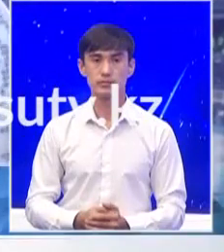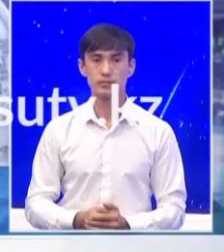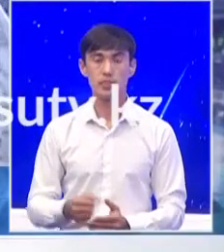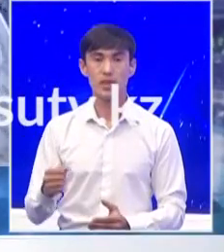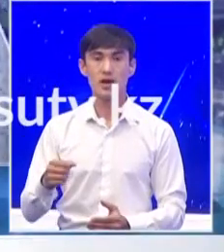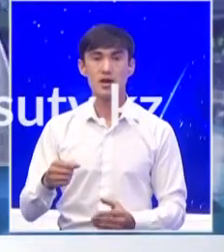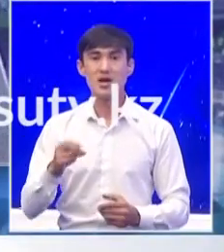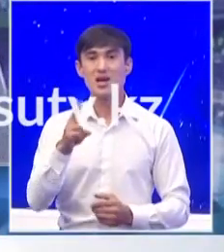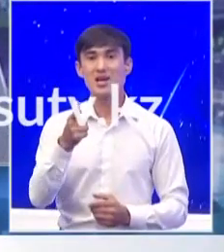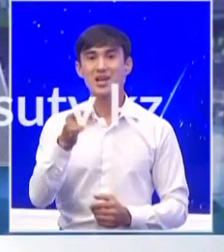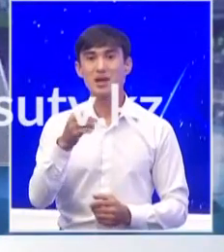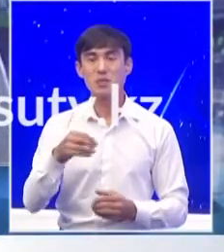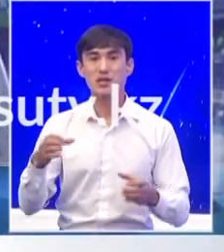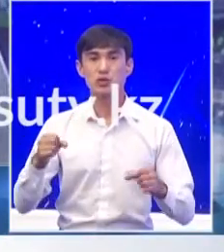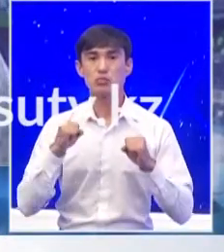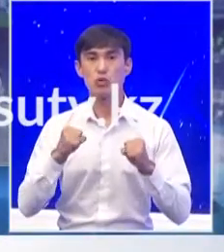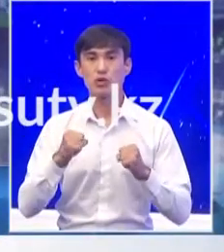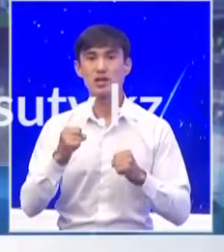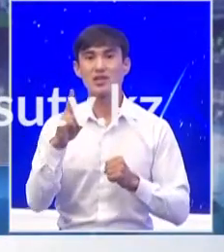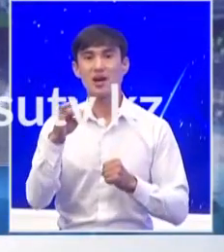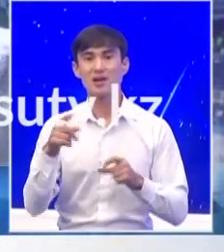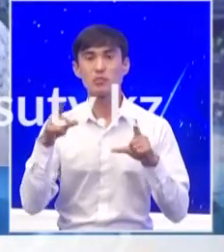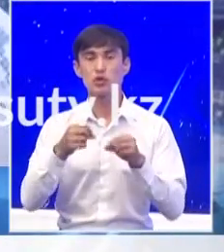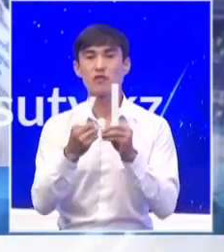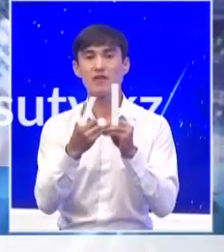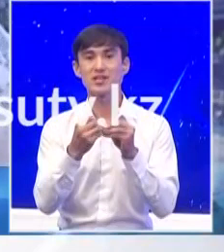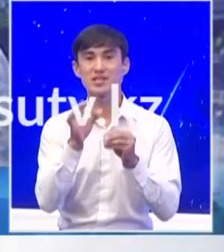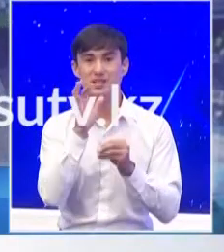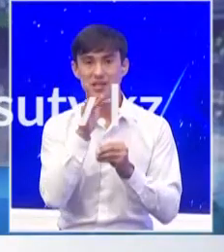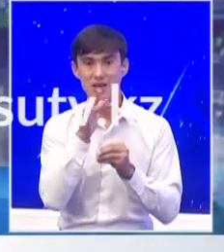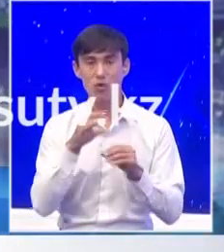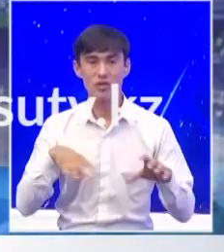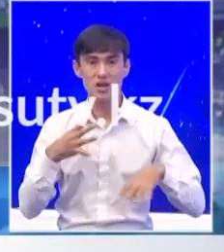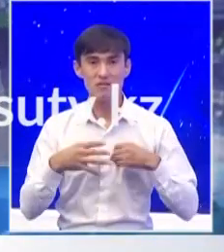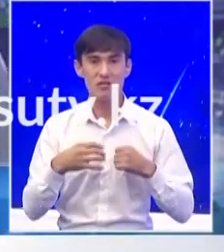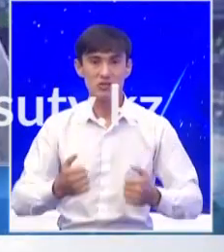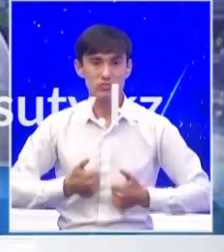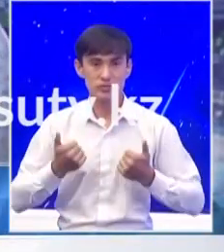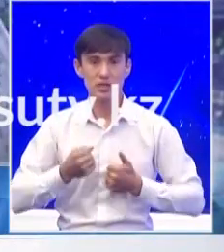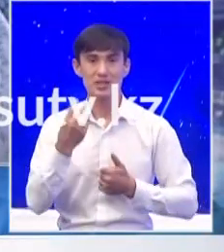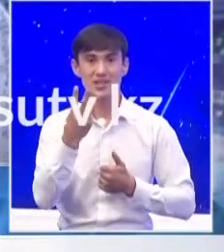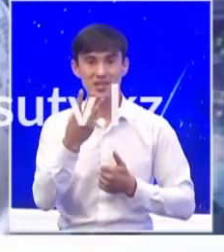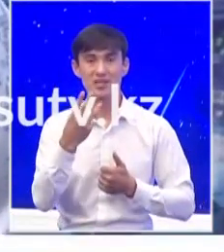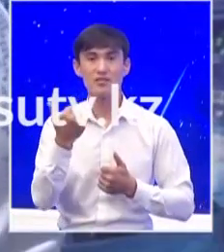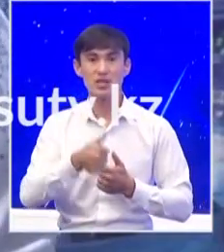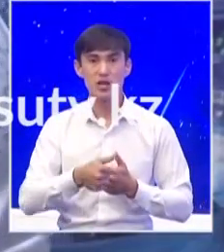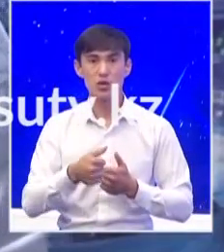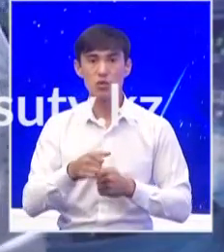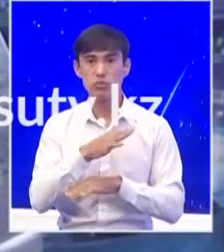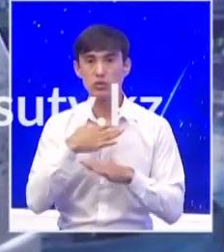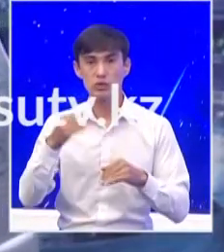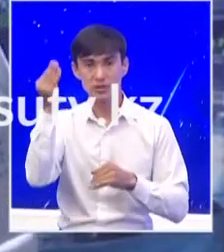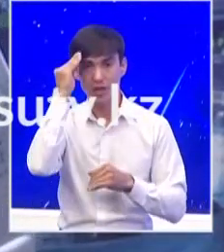Секцию грэпплинга Дарын пришел в возрасте 11 лет. Он тренировался усердно 3 раза в неделю и сразу доказал, что у него недюжинный